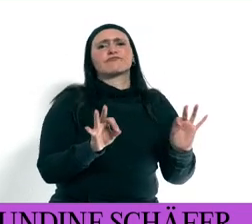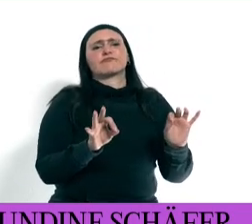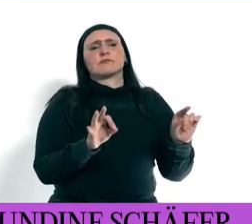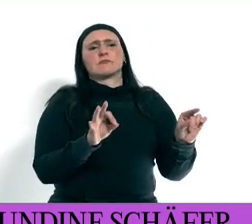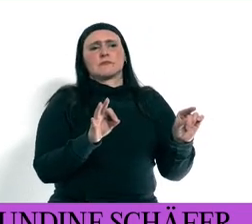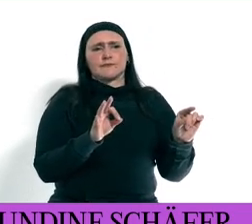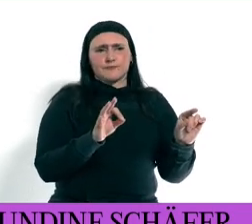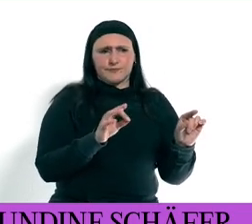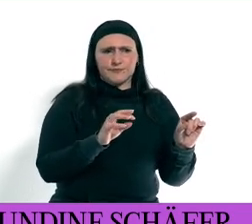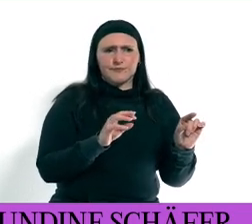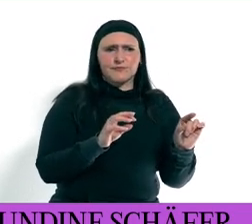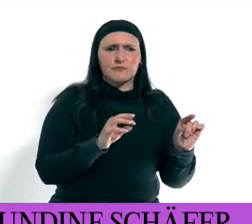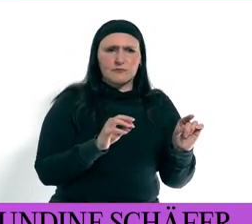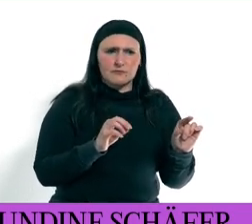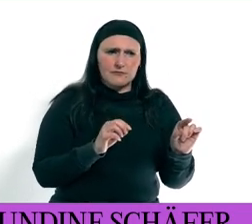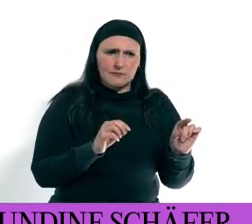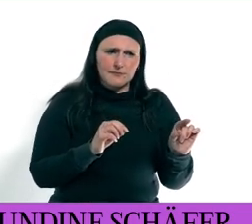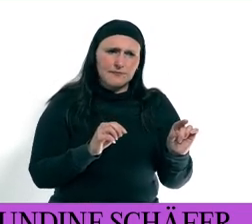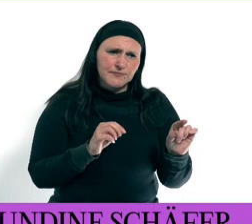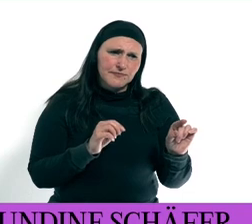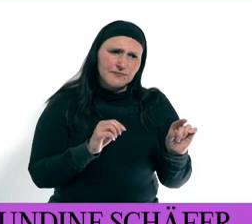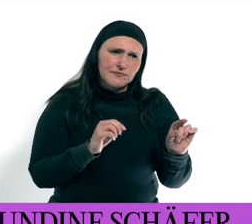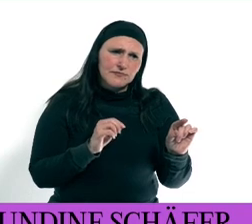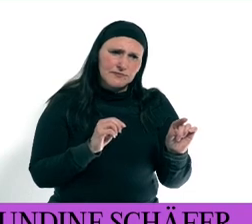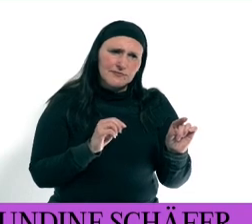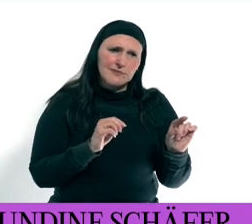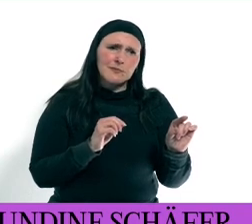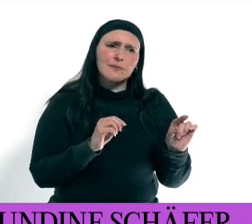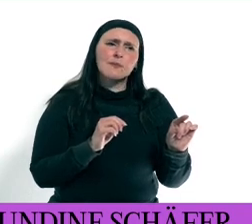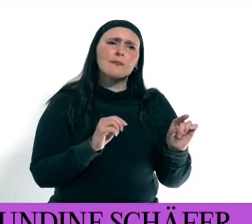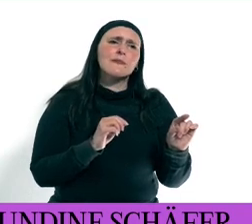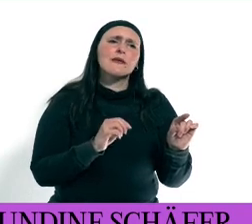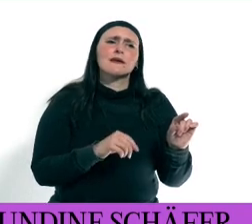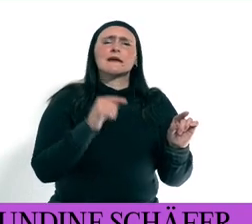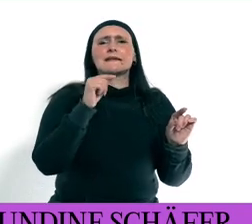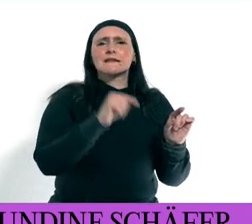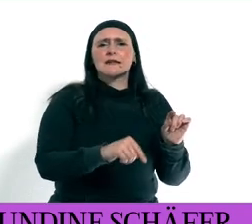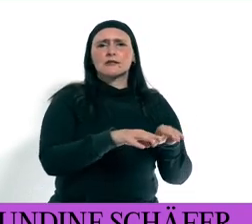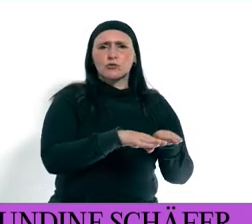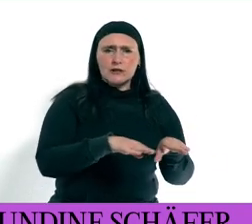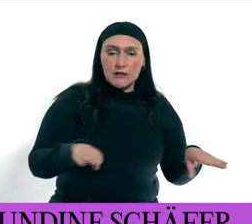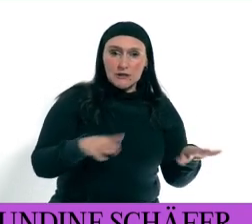gab es 2 Optionen, die wir bereits im Blick hatten. Und dann